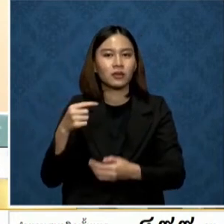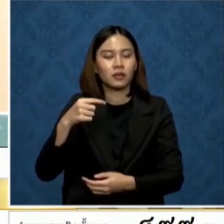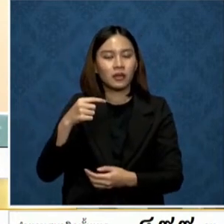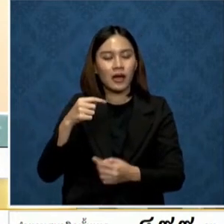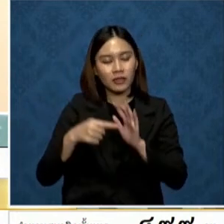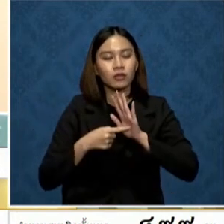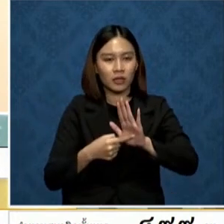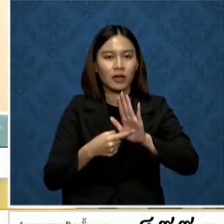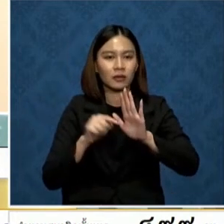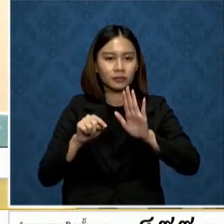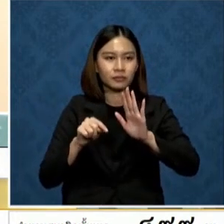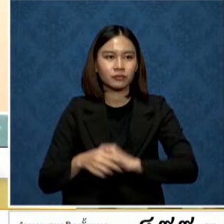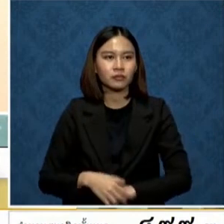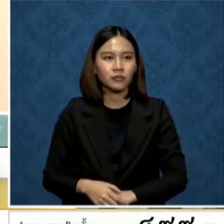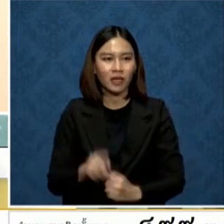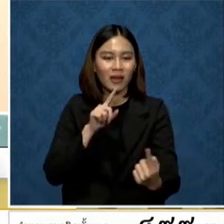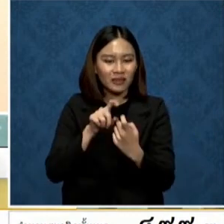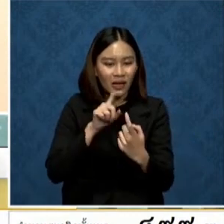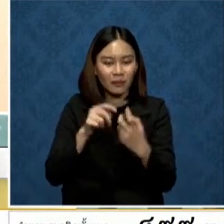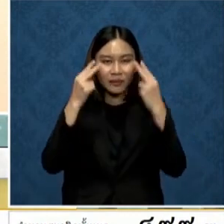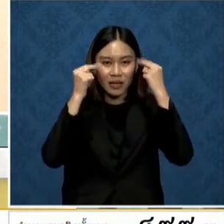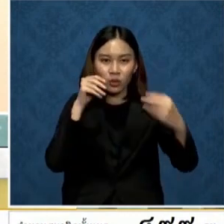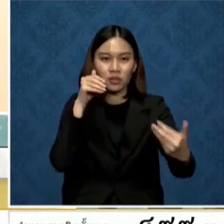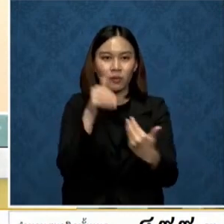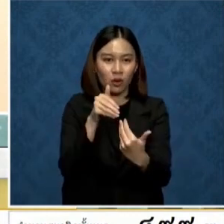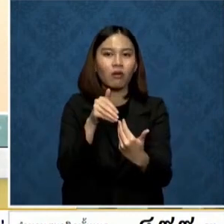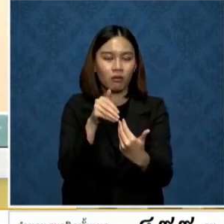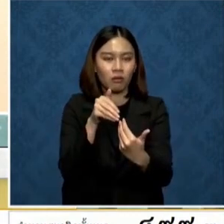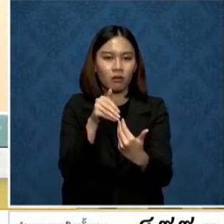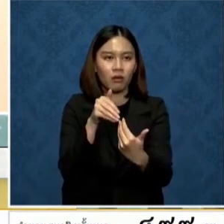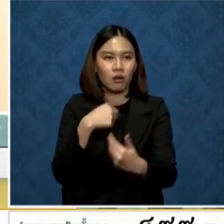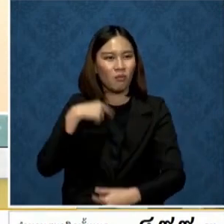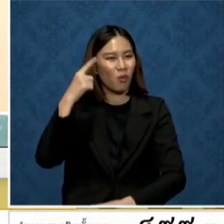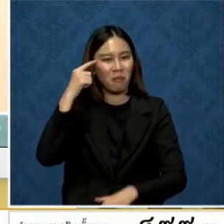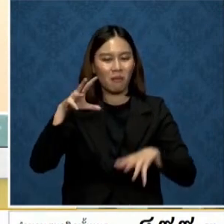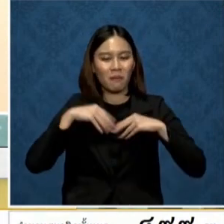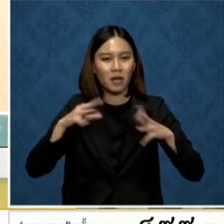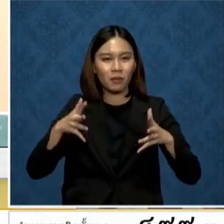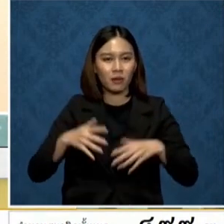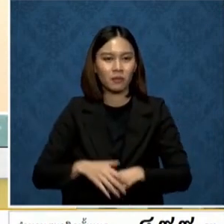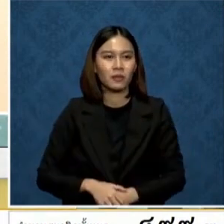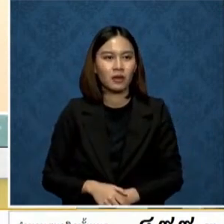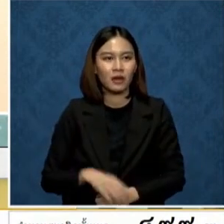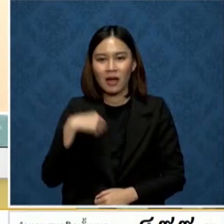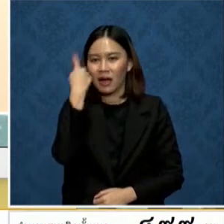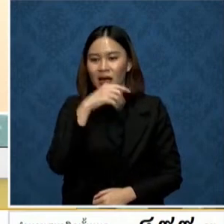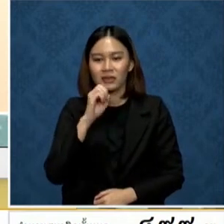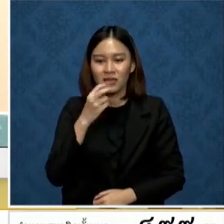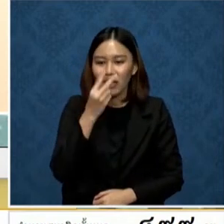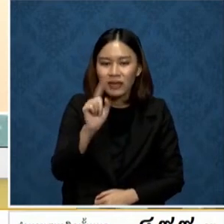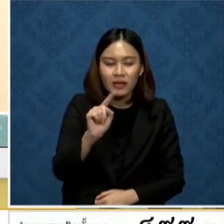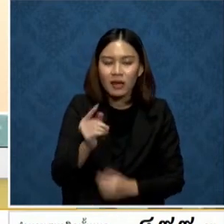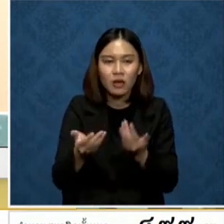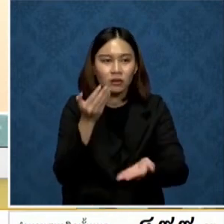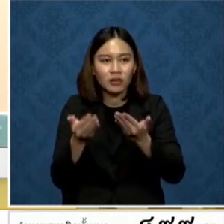ผมยกตัวอย่างไอ้เรื่องกระทู้นายกนี่ผมไม่เห็นด้วยอย่างยิ่งใครจะมามองยังไงคือ